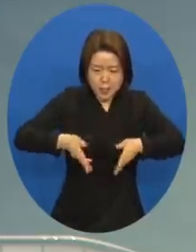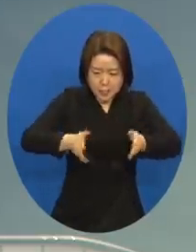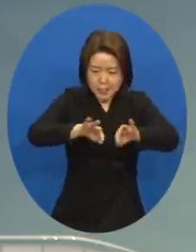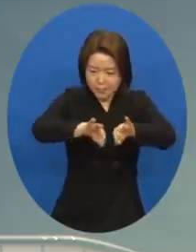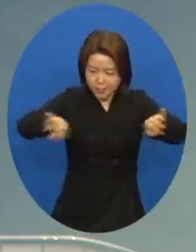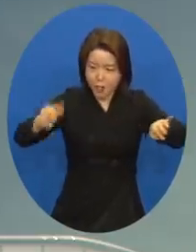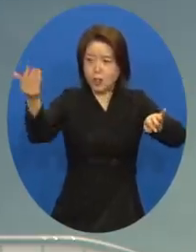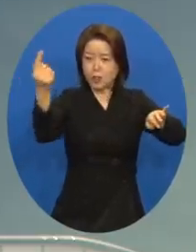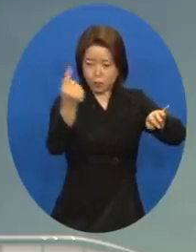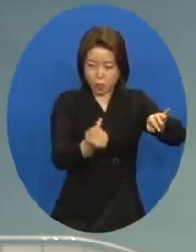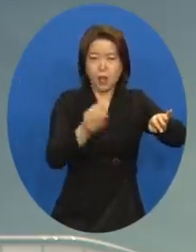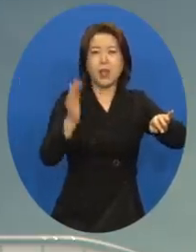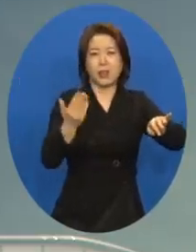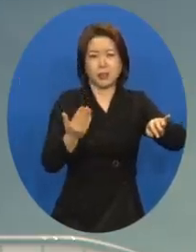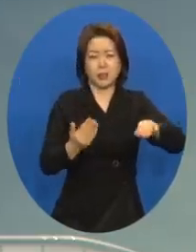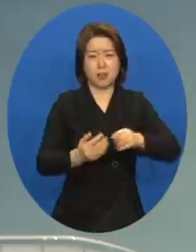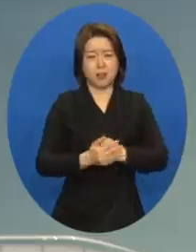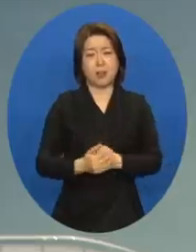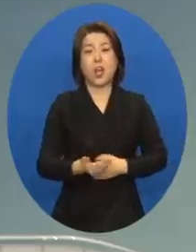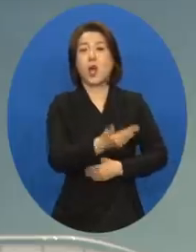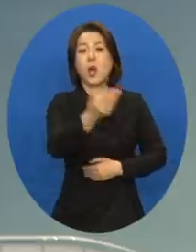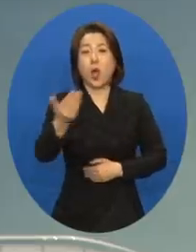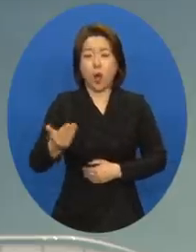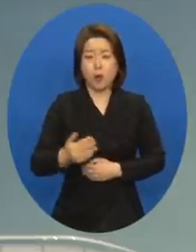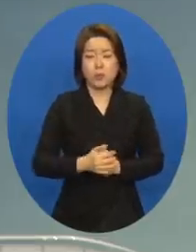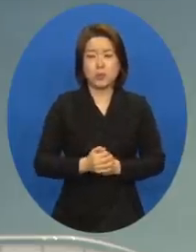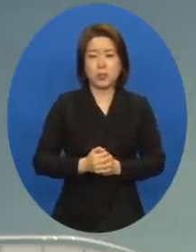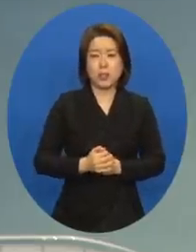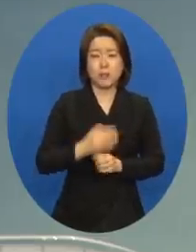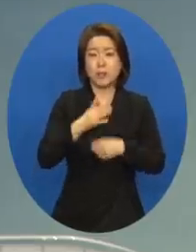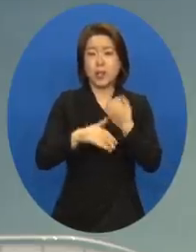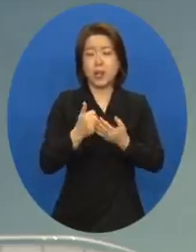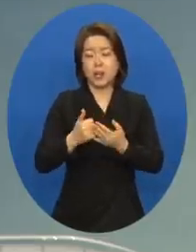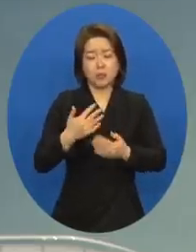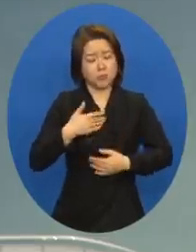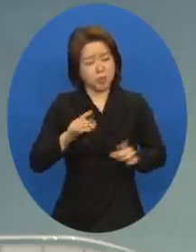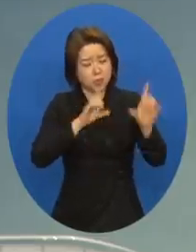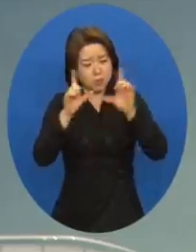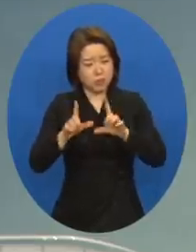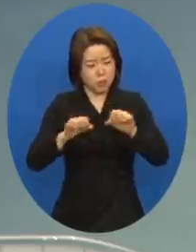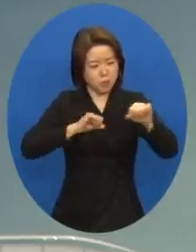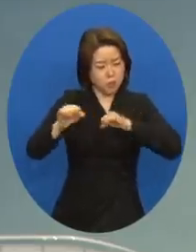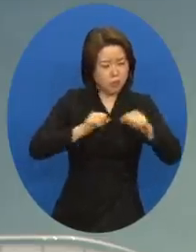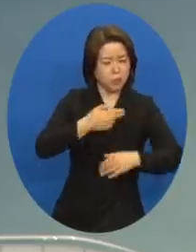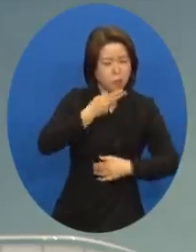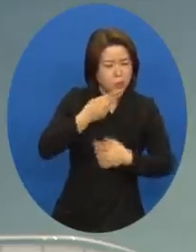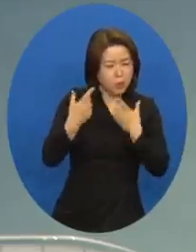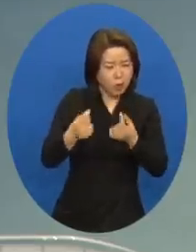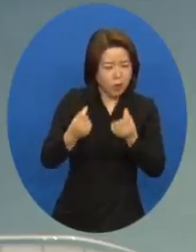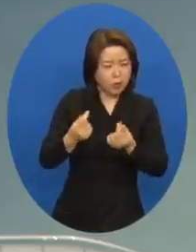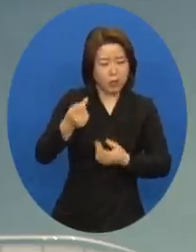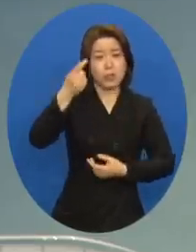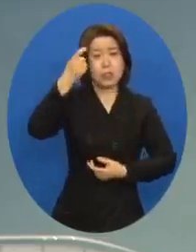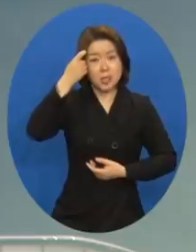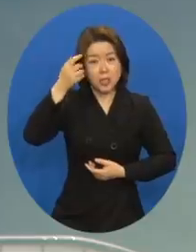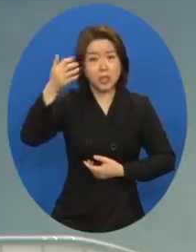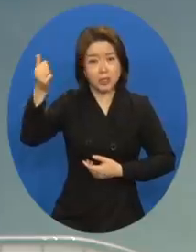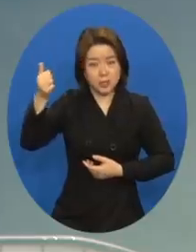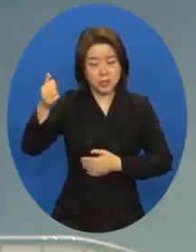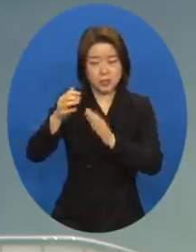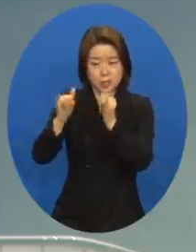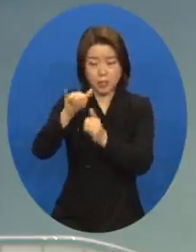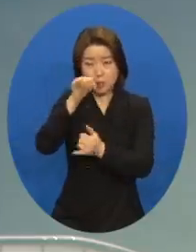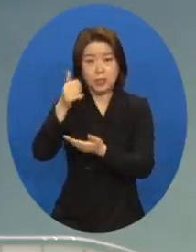것입니다. 여러분 중에 하나님은 내 삶에 도무지 역사하시는 것 같지 않아 그렇게 생각하시는 분들이